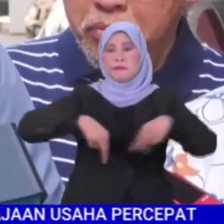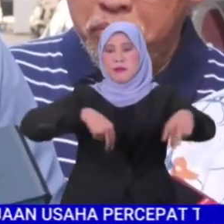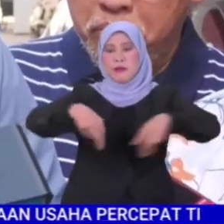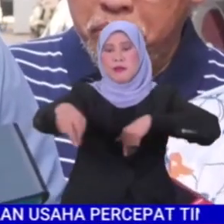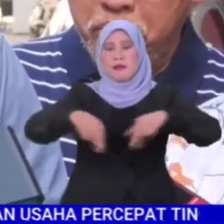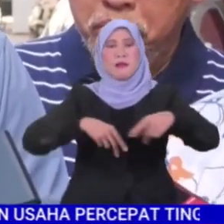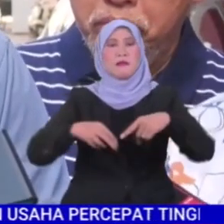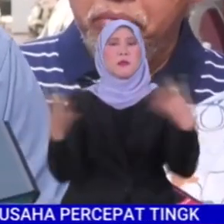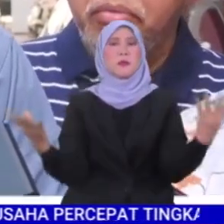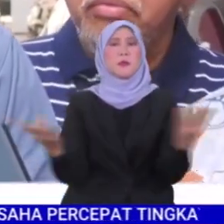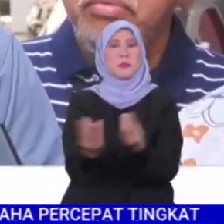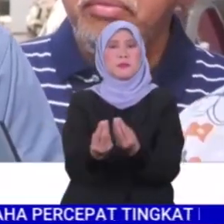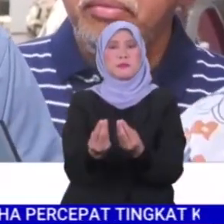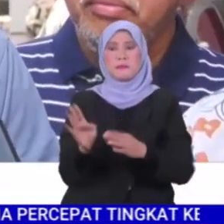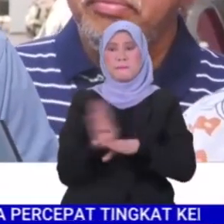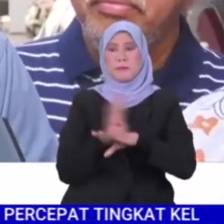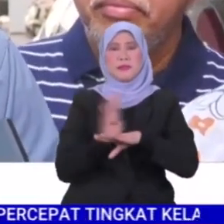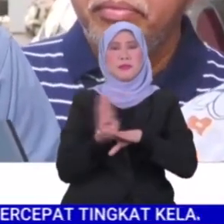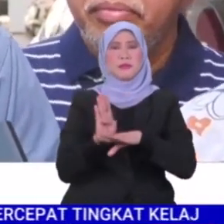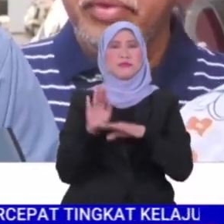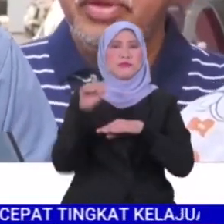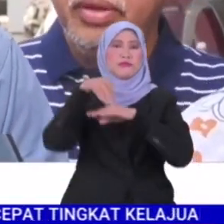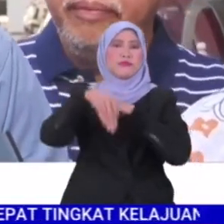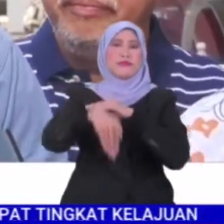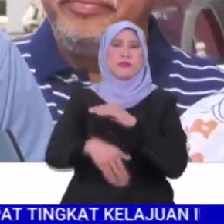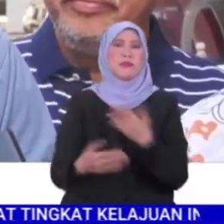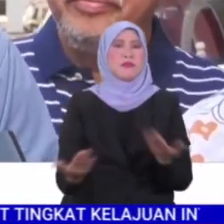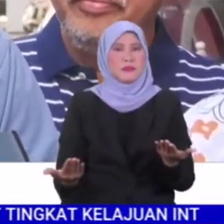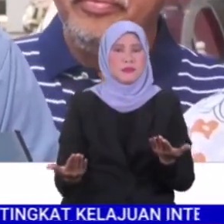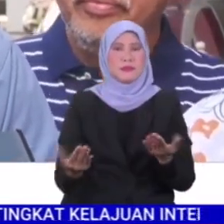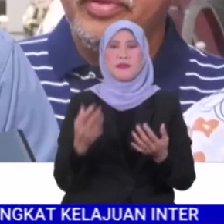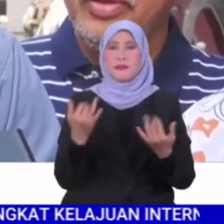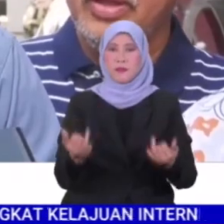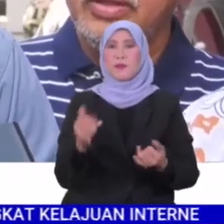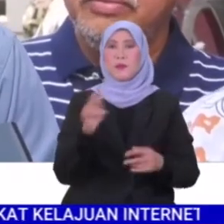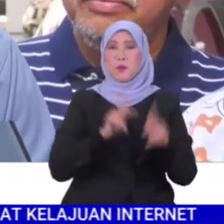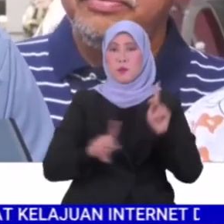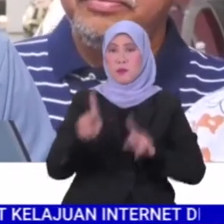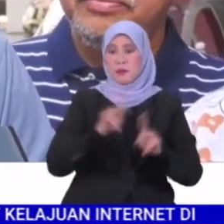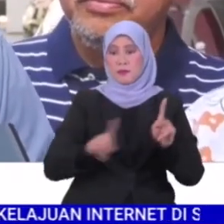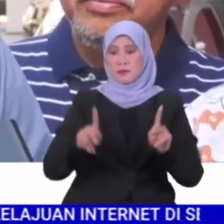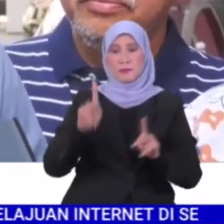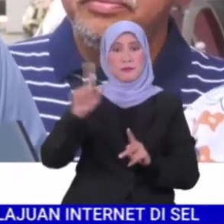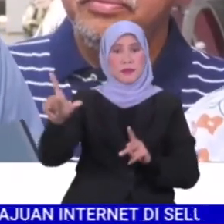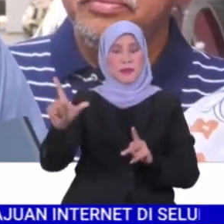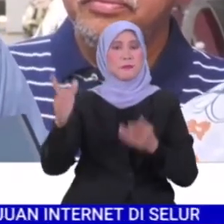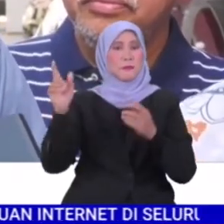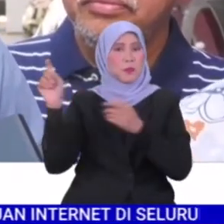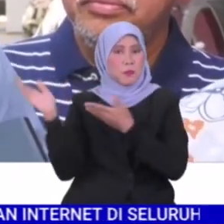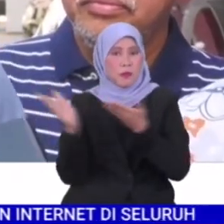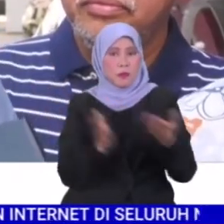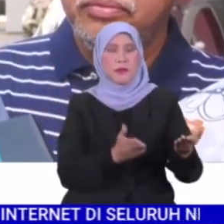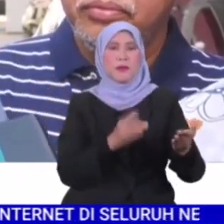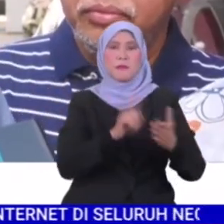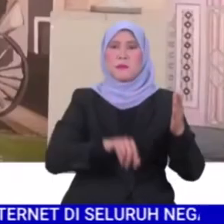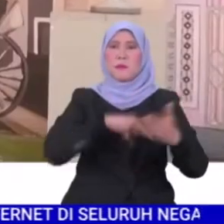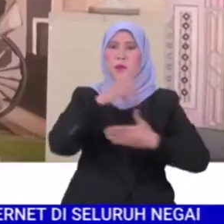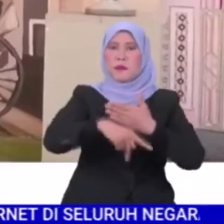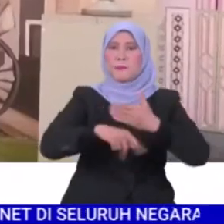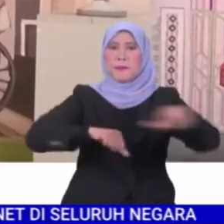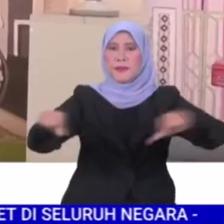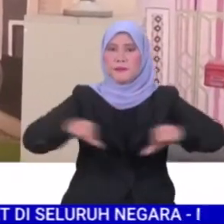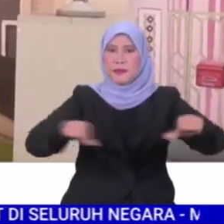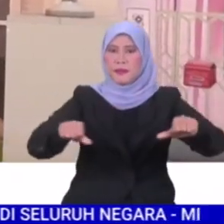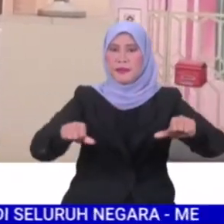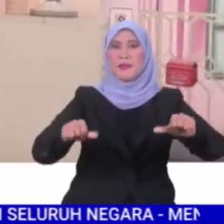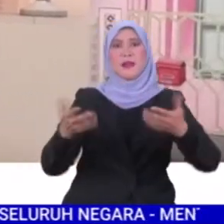kuranglah perniagaan mereka. Jadi, tanggungjawab KL yang mereka kelumpur, bawalah konten-konten pengisian kepada ruang